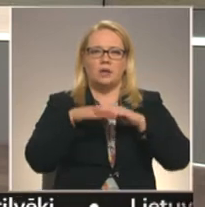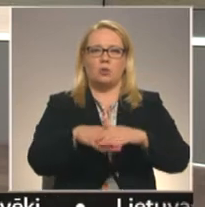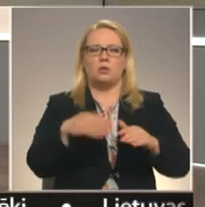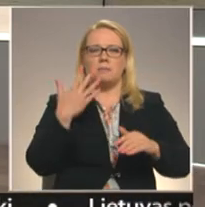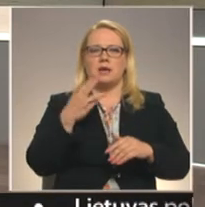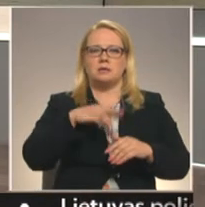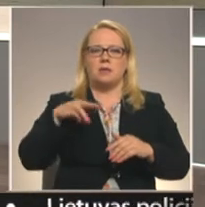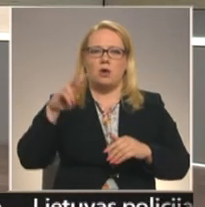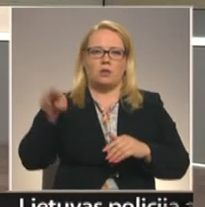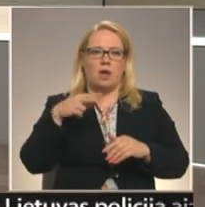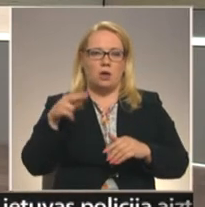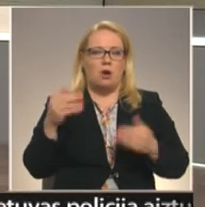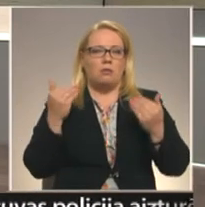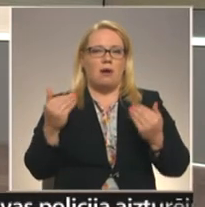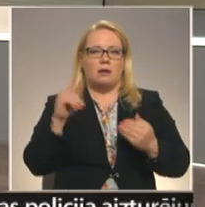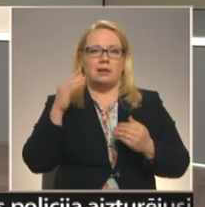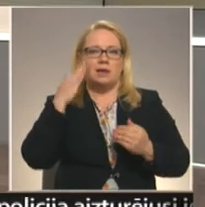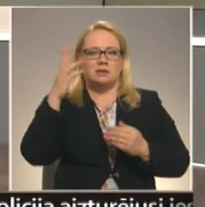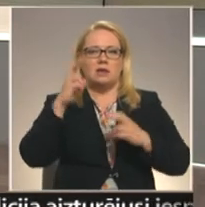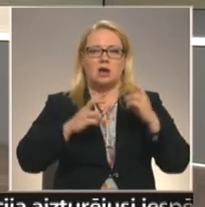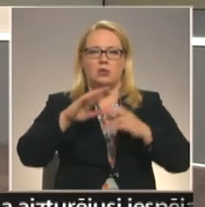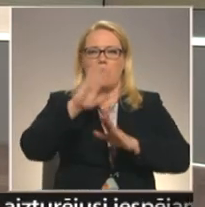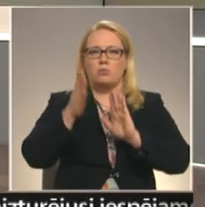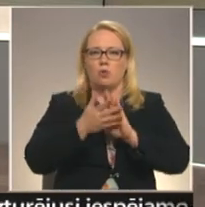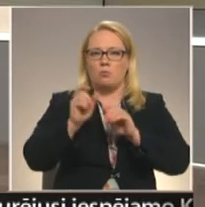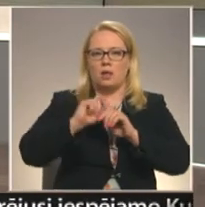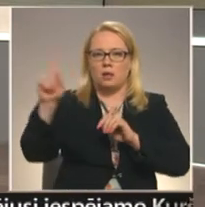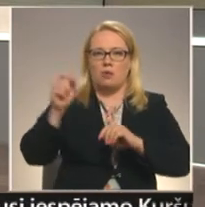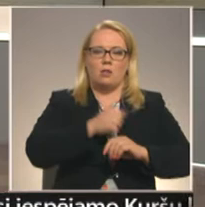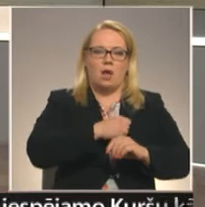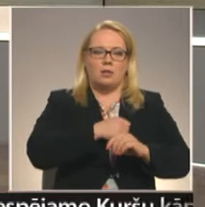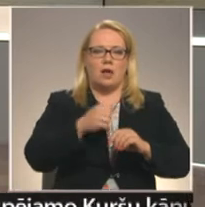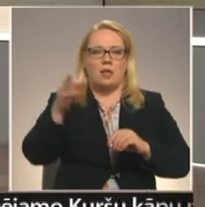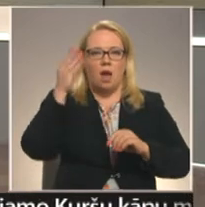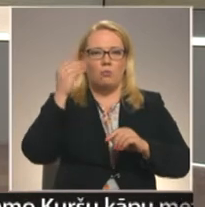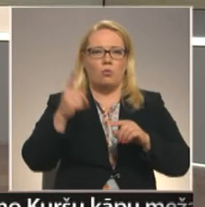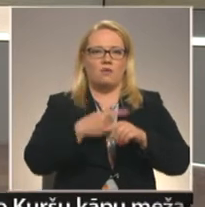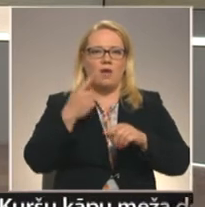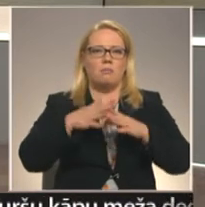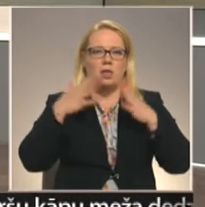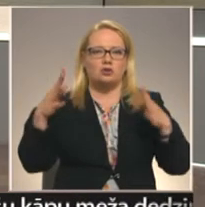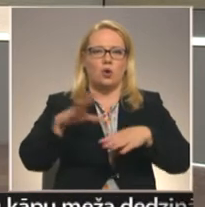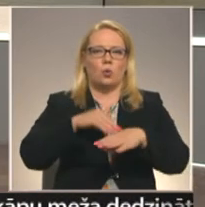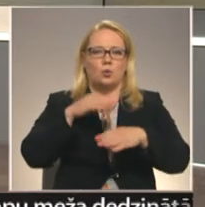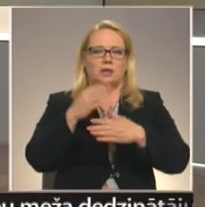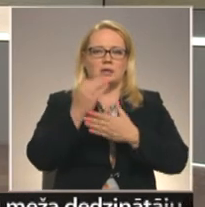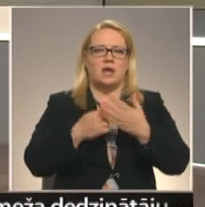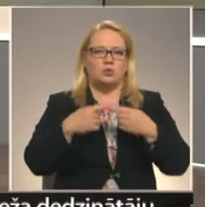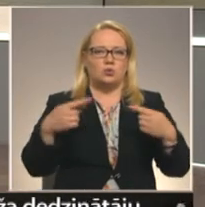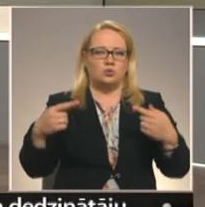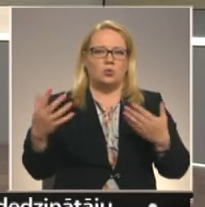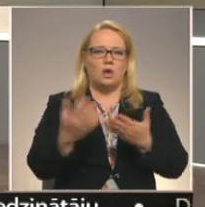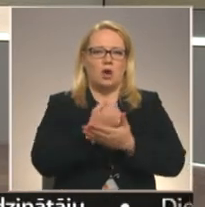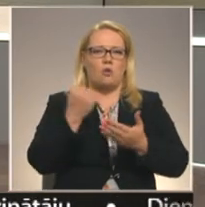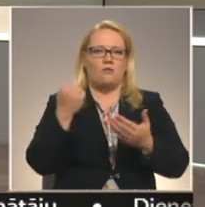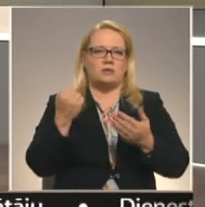5 miljoni eiro. Tagad ir iecere ražošanas apjomu palielināt un Latgalē apgūt vēl plašākas kūdras resursu iegūst teritorijas un